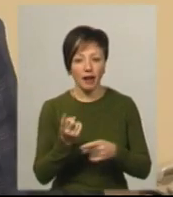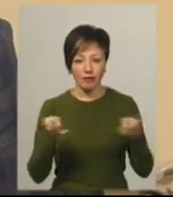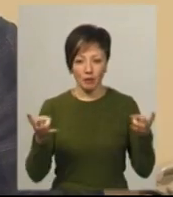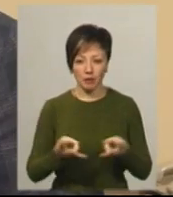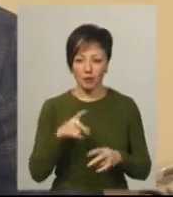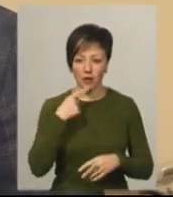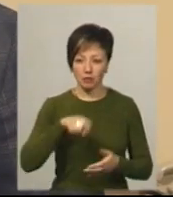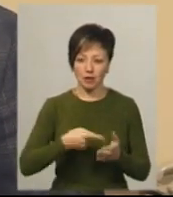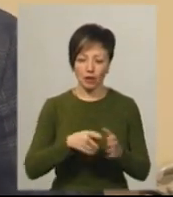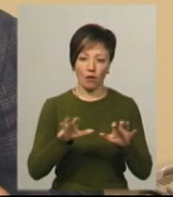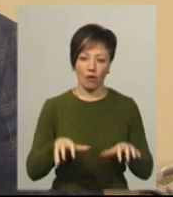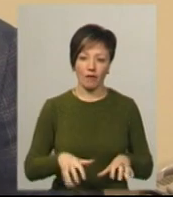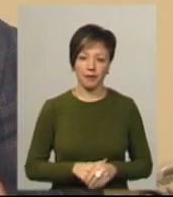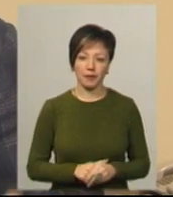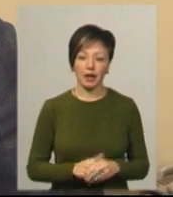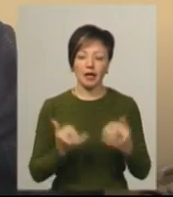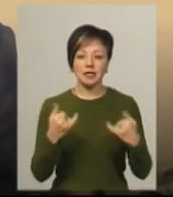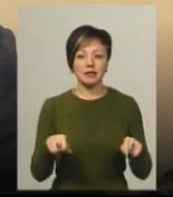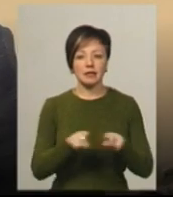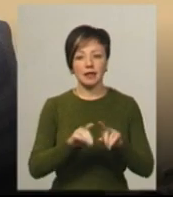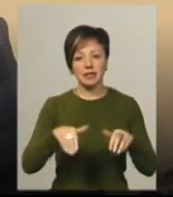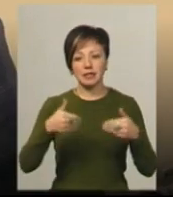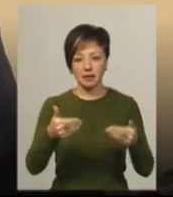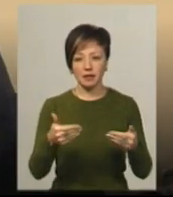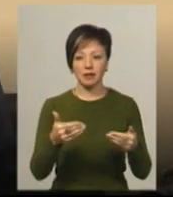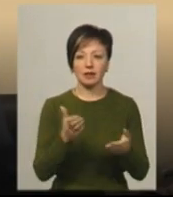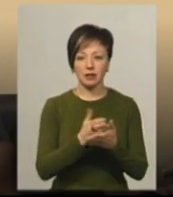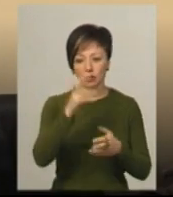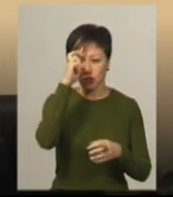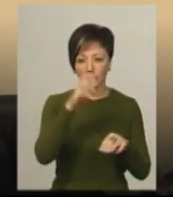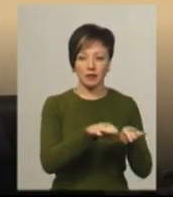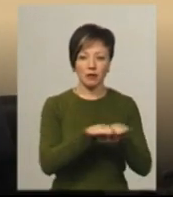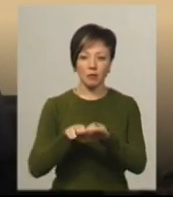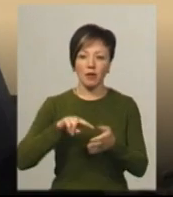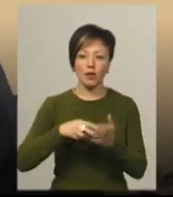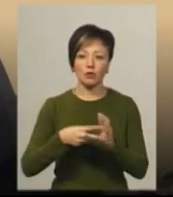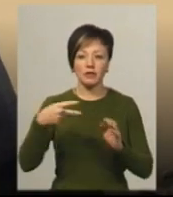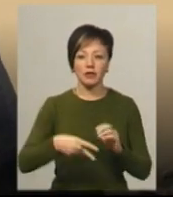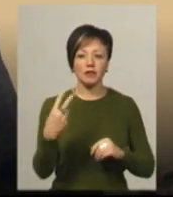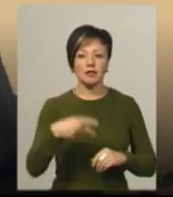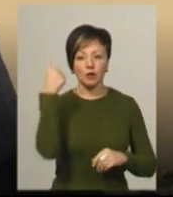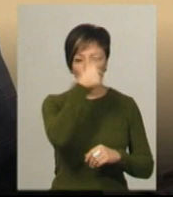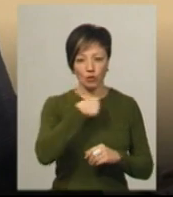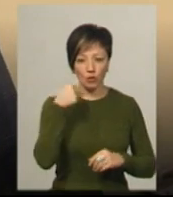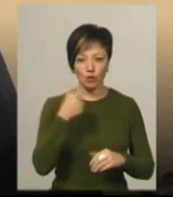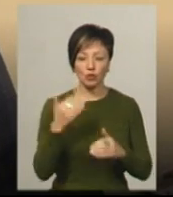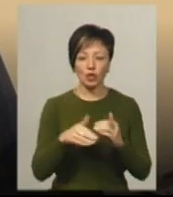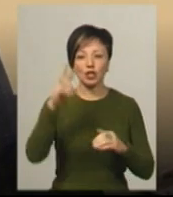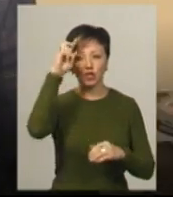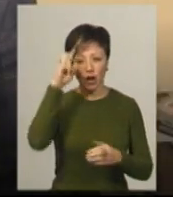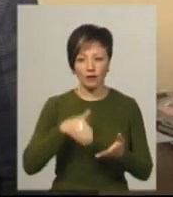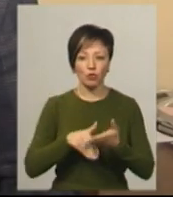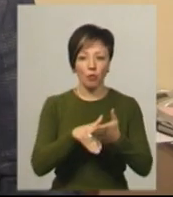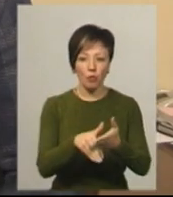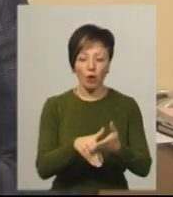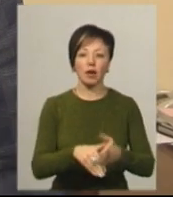міський голова Олександр Семчишин. Зараз такі ініціативи вже, скажімо, виходять на державний рівень і планується в 2020 році вже і державна